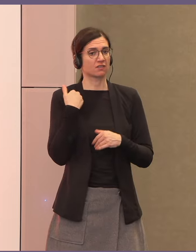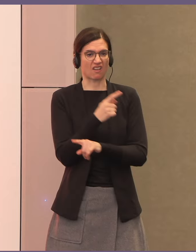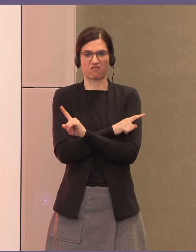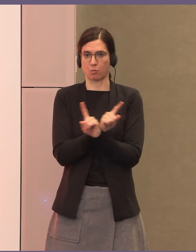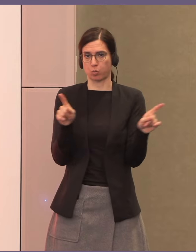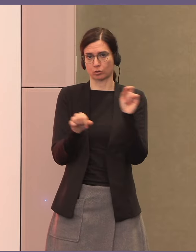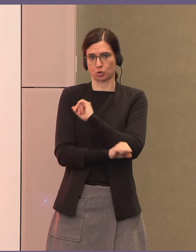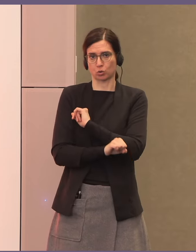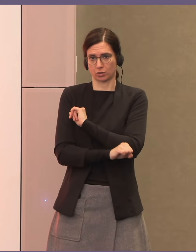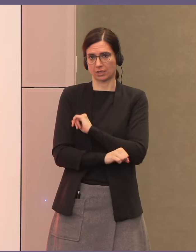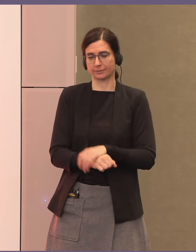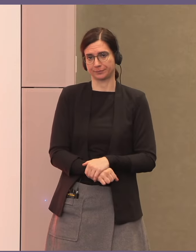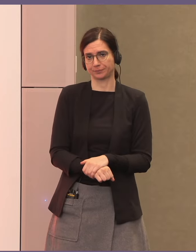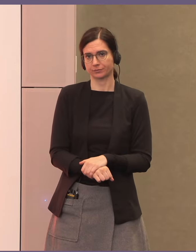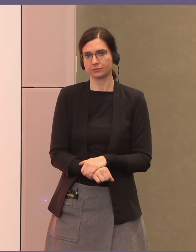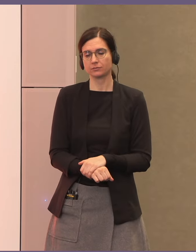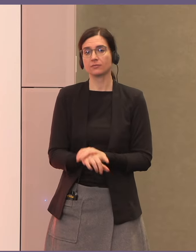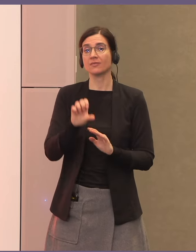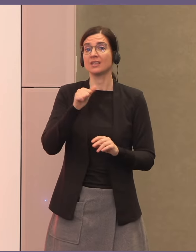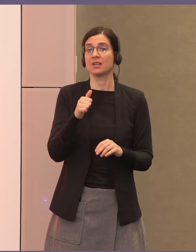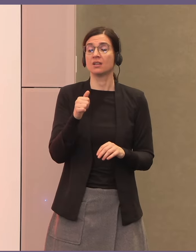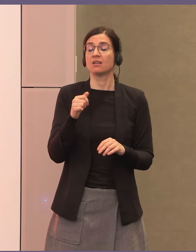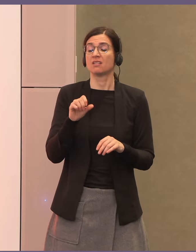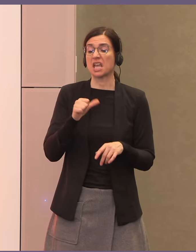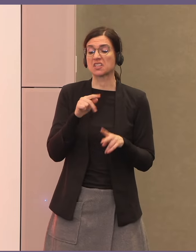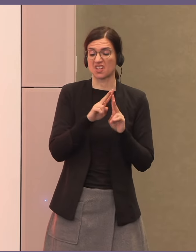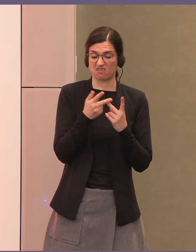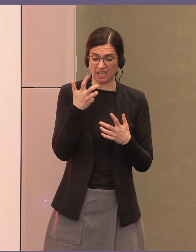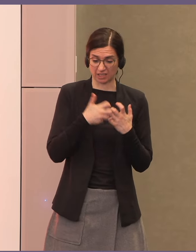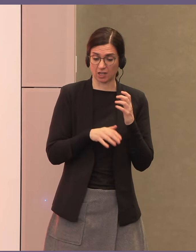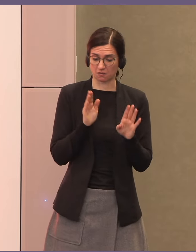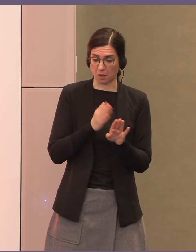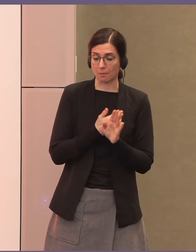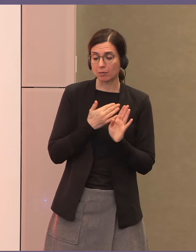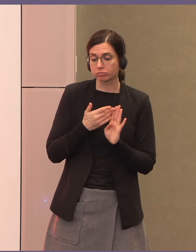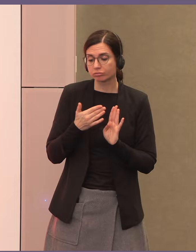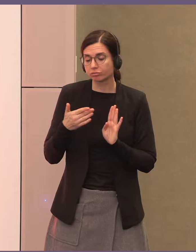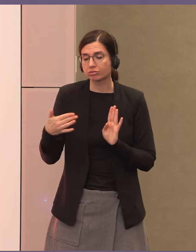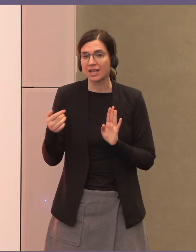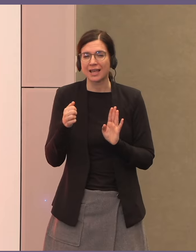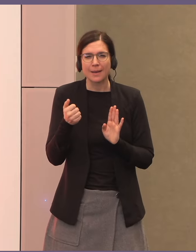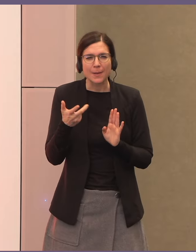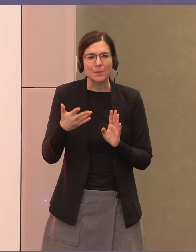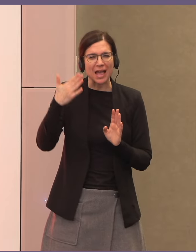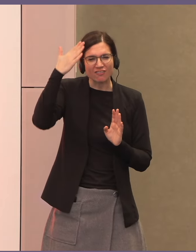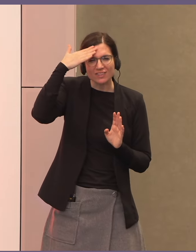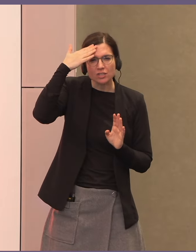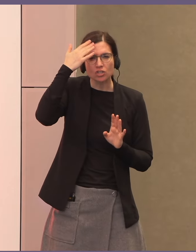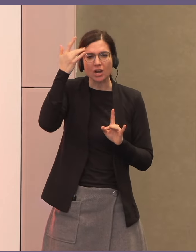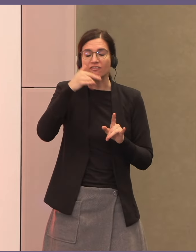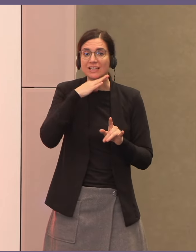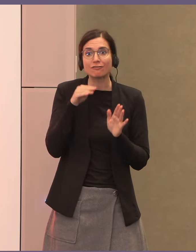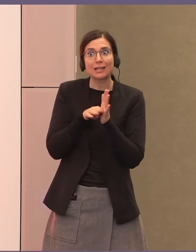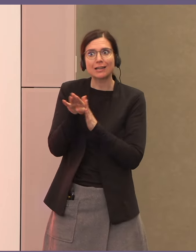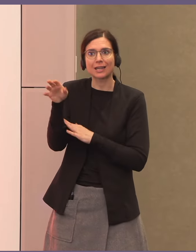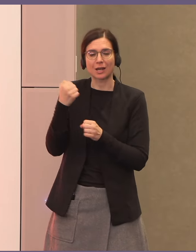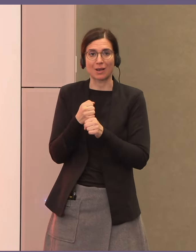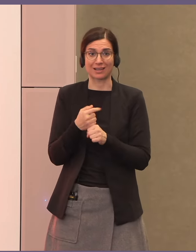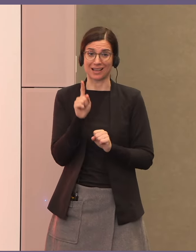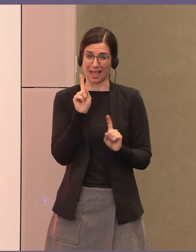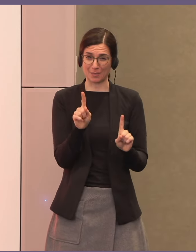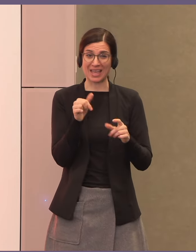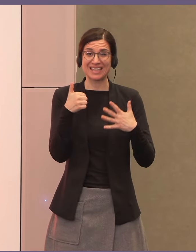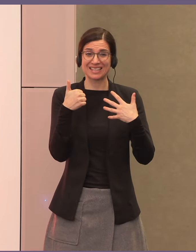In den ersten Jahren nach dem Ersten Weltkrieg machten zwar, das kann ich Ihnen sagen, einige Frauen wissenschaftlich Karriere, es dauerte aber 60 Jahre,